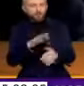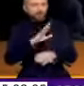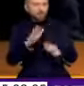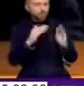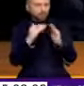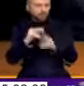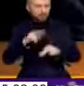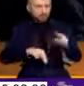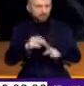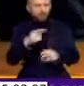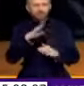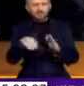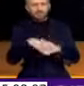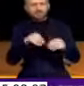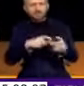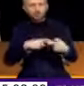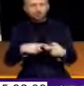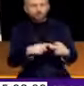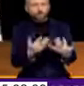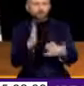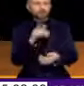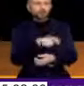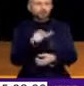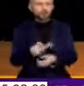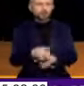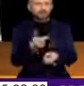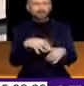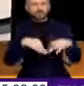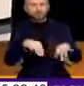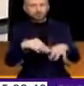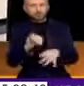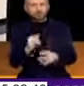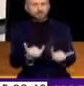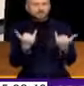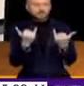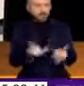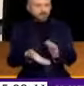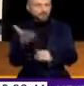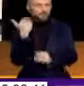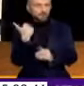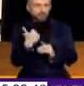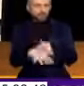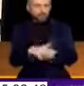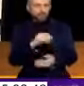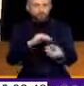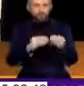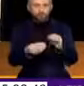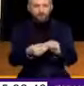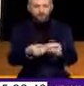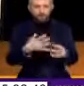побудовані, це підземні комунікації, це скільки буде мешканців, це кількість транспорту. І зараз давно вже перезріла